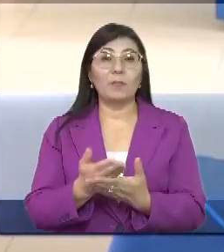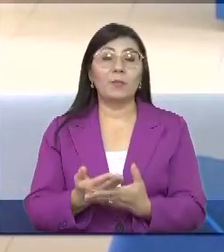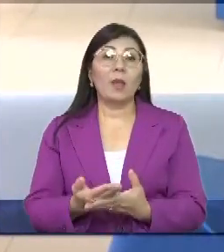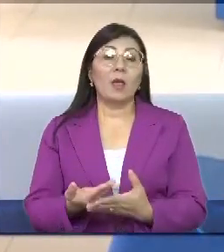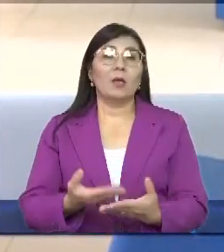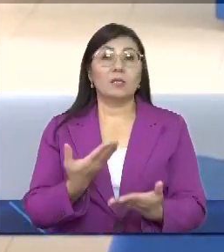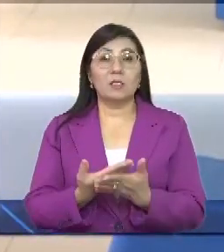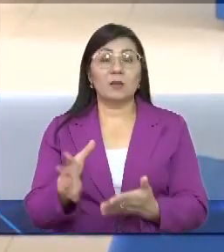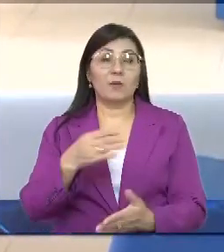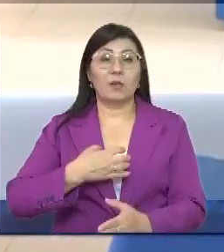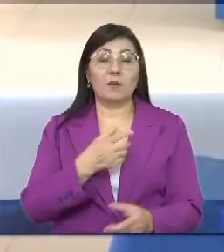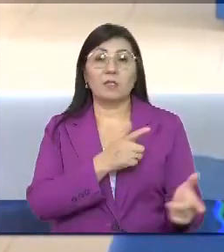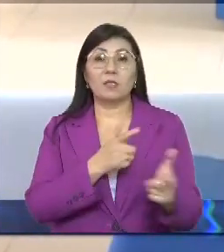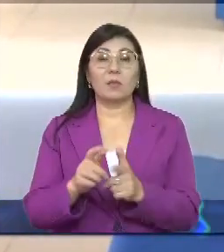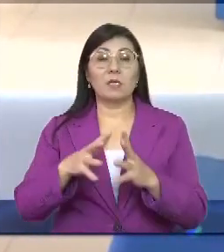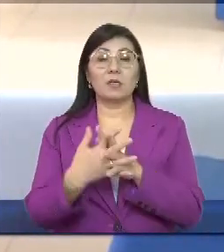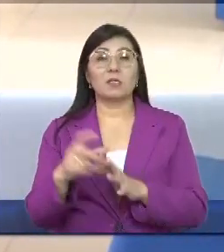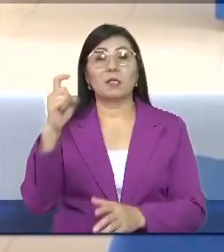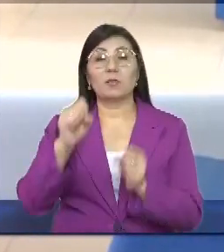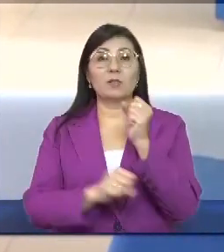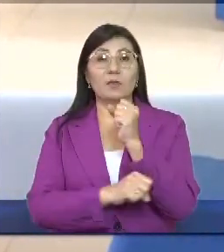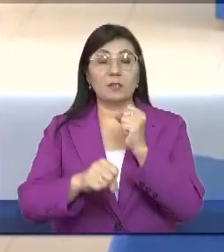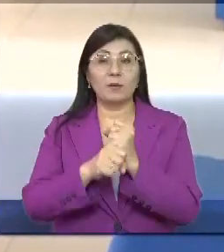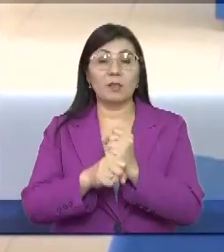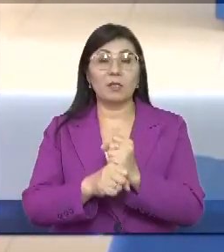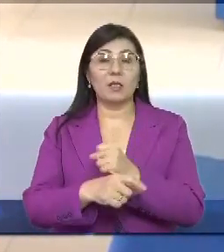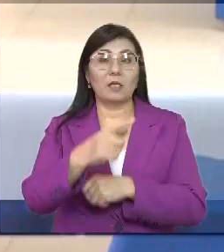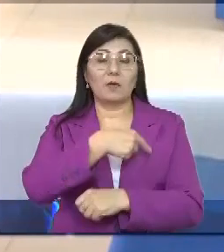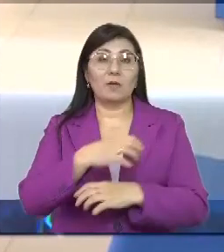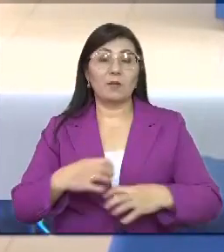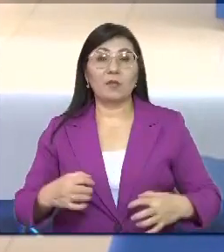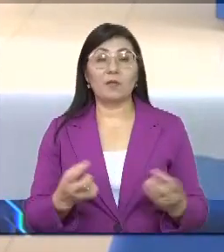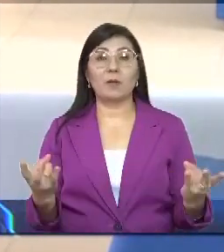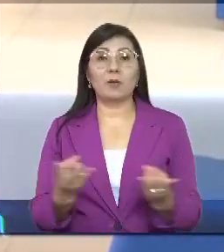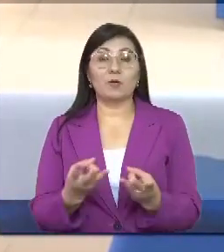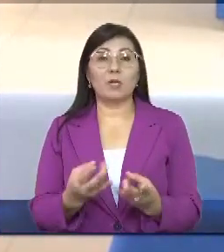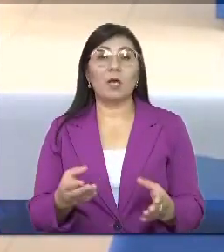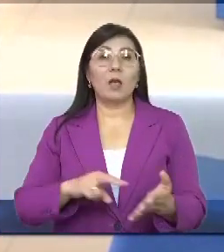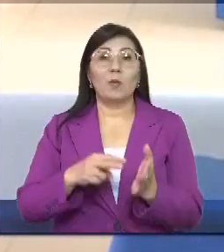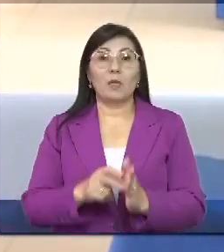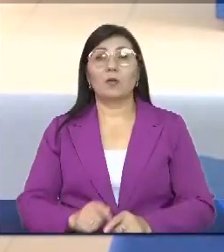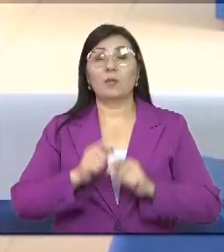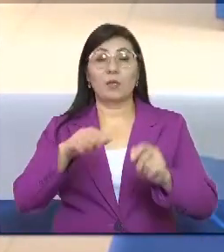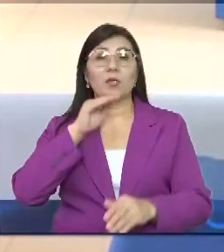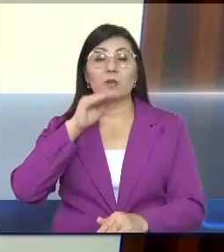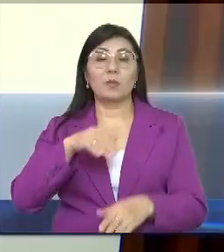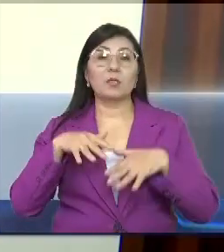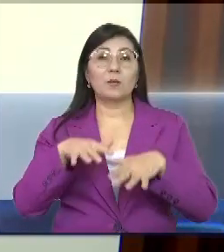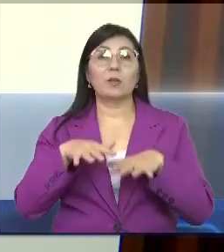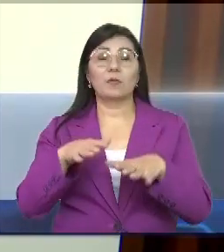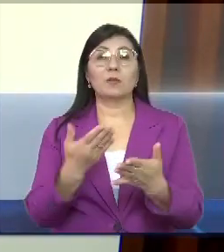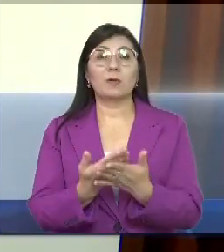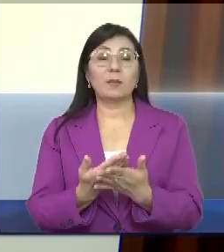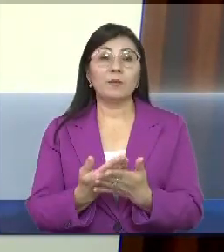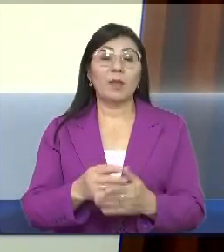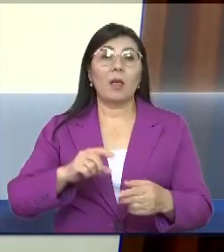колледже частности важна подготовка сельхозрабочих по линии ветеринарии требуется санитары также планируем открыть специальность портного что